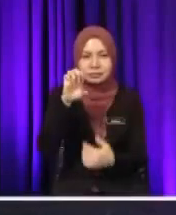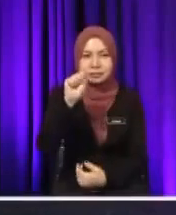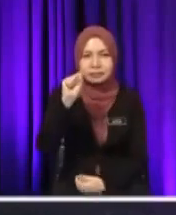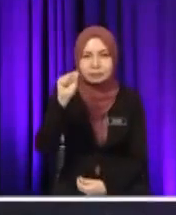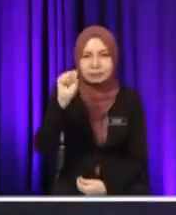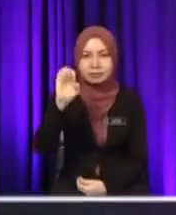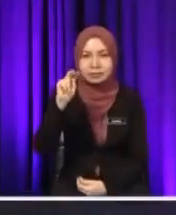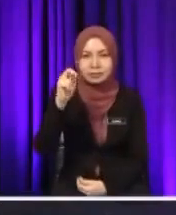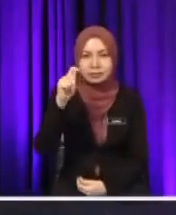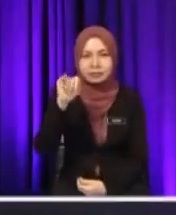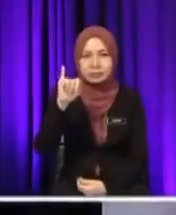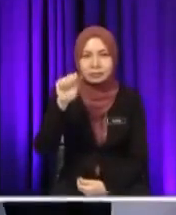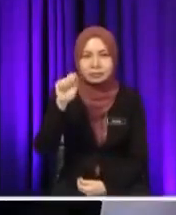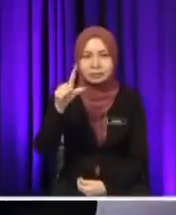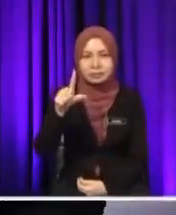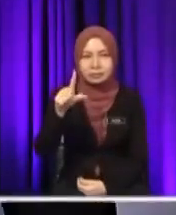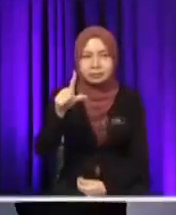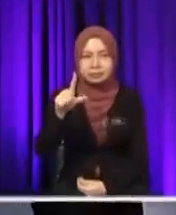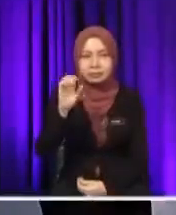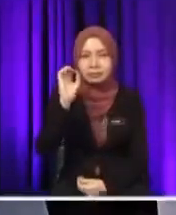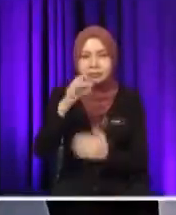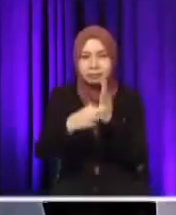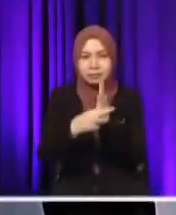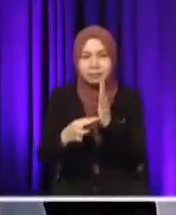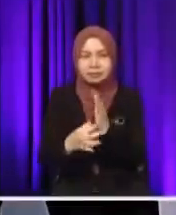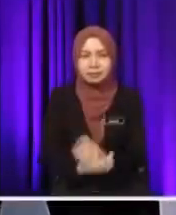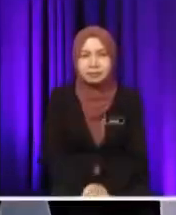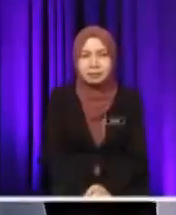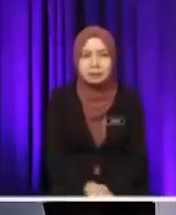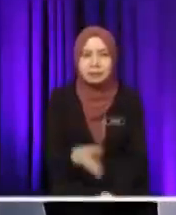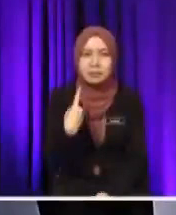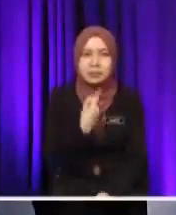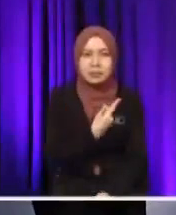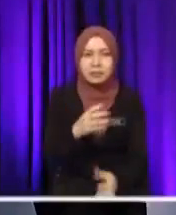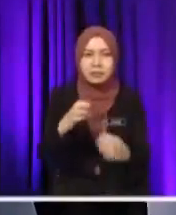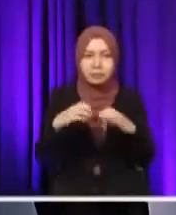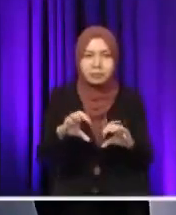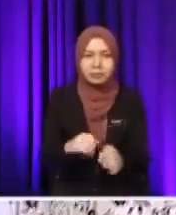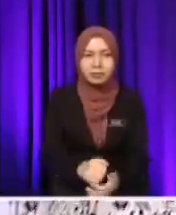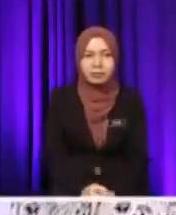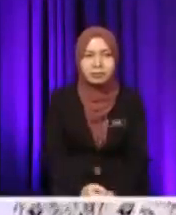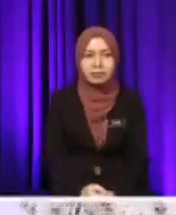boleh bawa juga. Sedap bau dia. Sedap? Eh? Kita test dulu, eh.